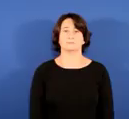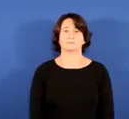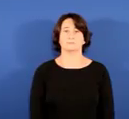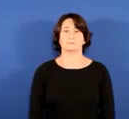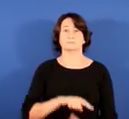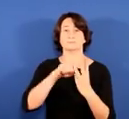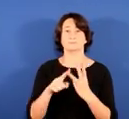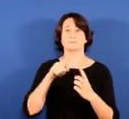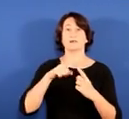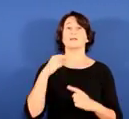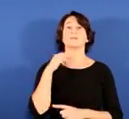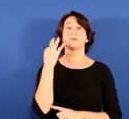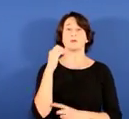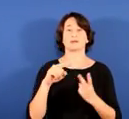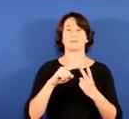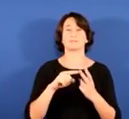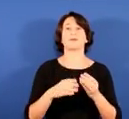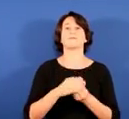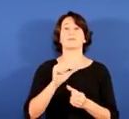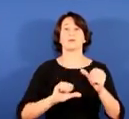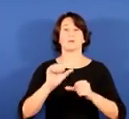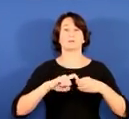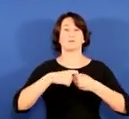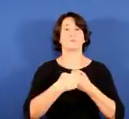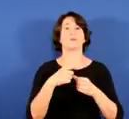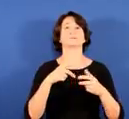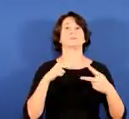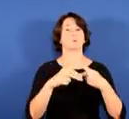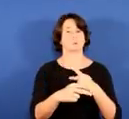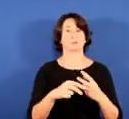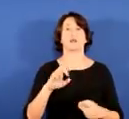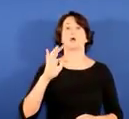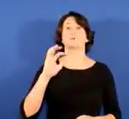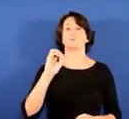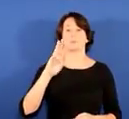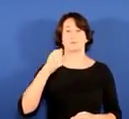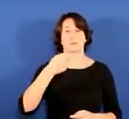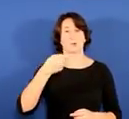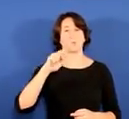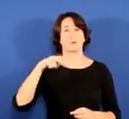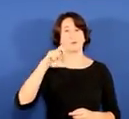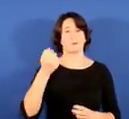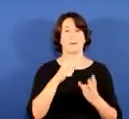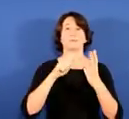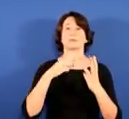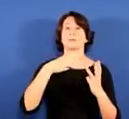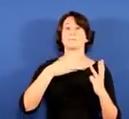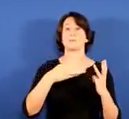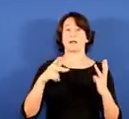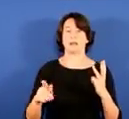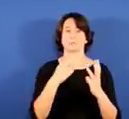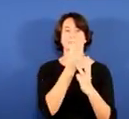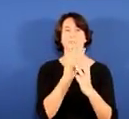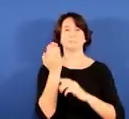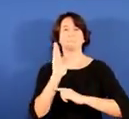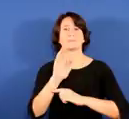Asteazkenean urriaren 31an, Udagoieneko Ostera Kultur Zirkuitoaren 13. edizioa aurkeztuko dute Bilbon. Bertan izan dira, Bizkaiko Foru